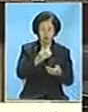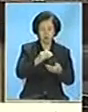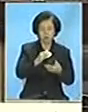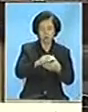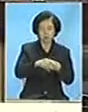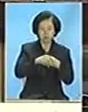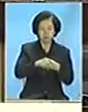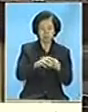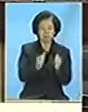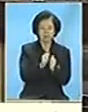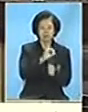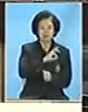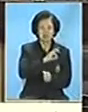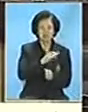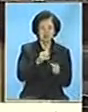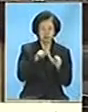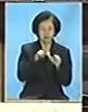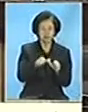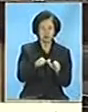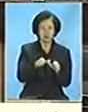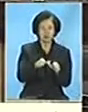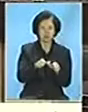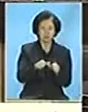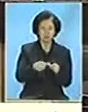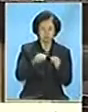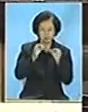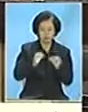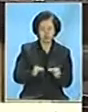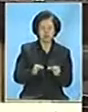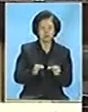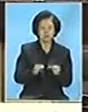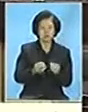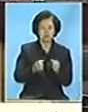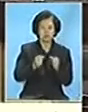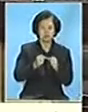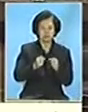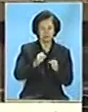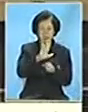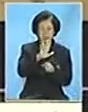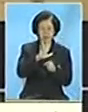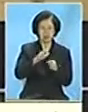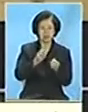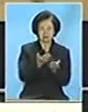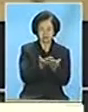อยู่ร่วมกันนะคะเพื่อลงมติทั้ง5ร่างค่ะ